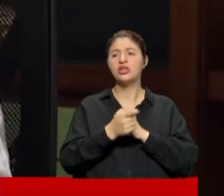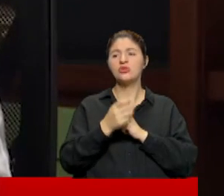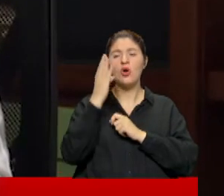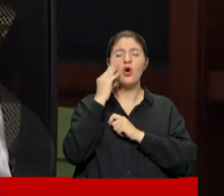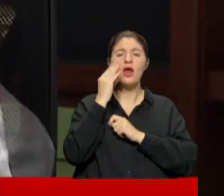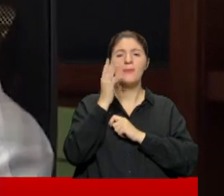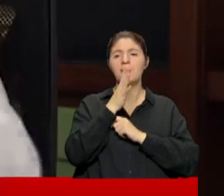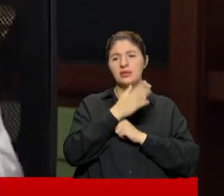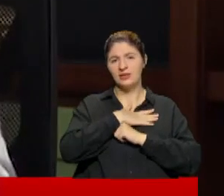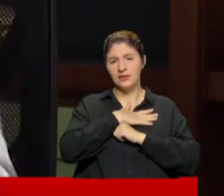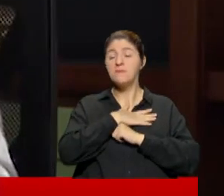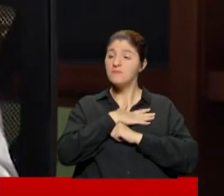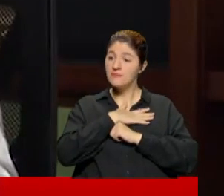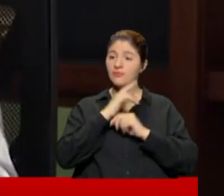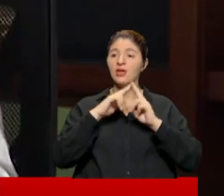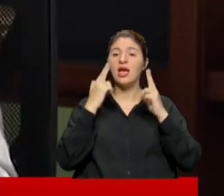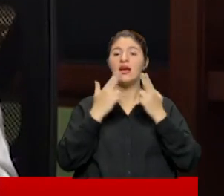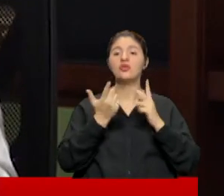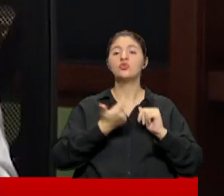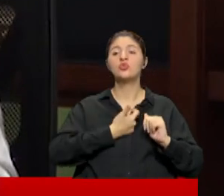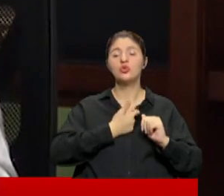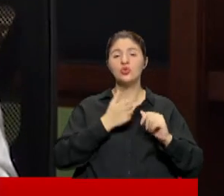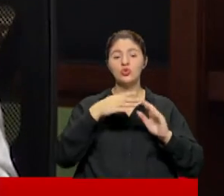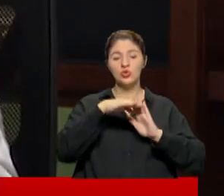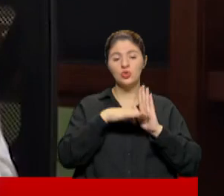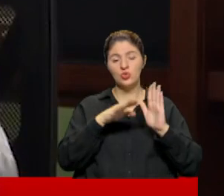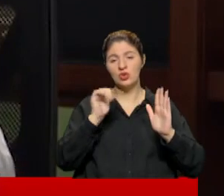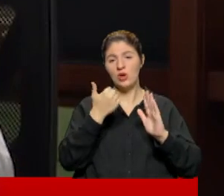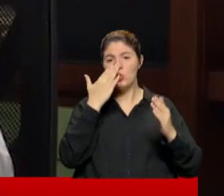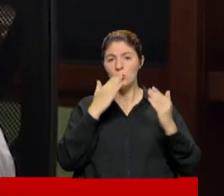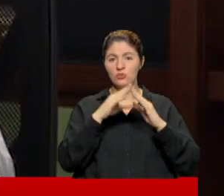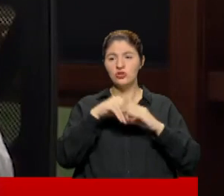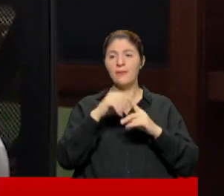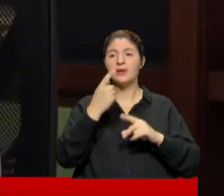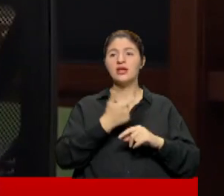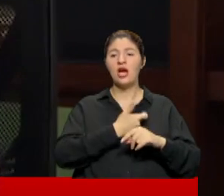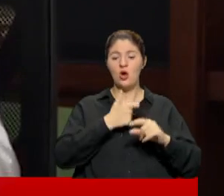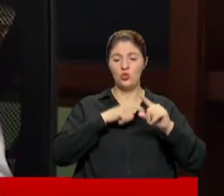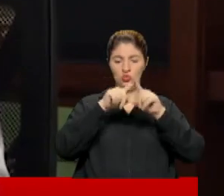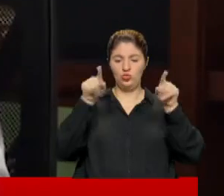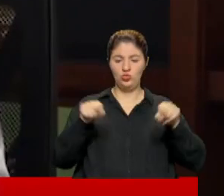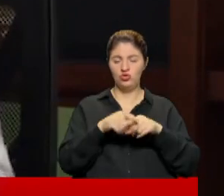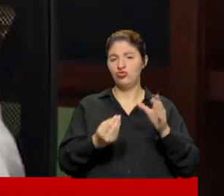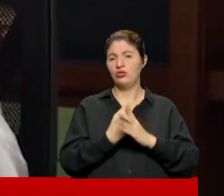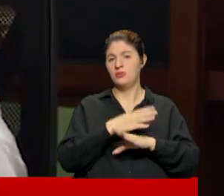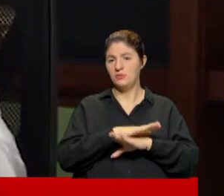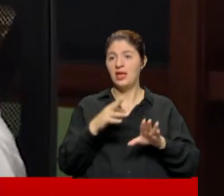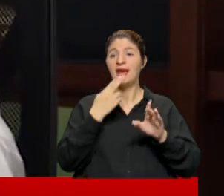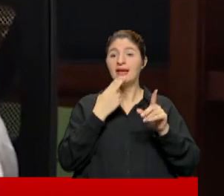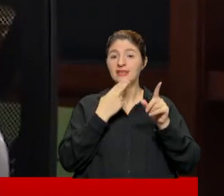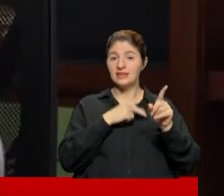öğrenmeyi Bildik Evrensel hukuk ilkeleriyle uyum içinde bir Kanuni çerçeve oluşturduk